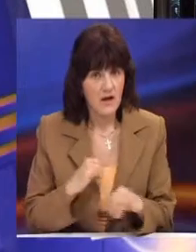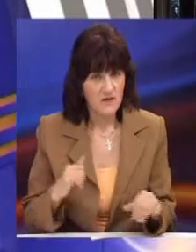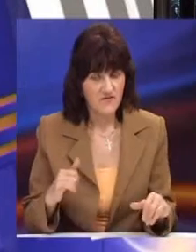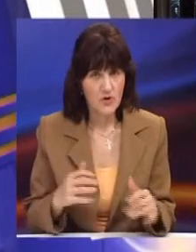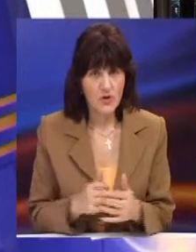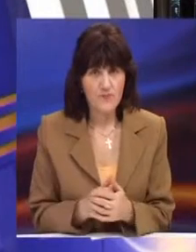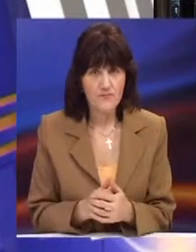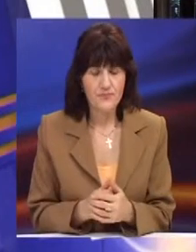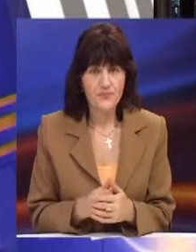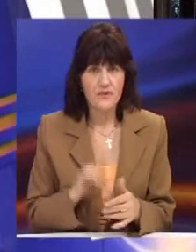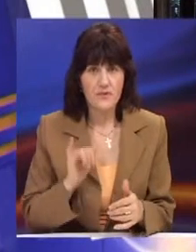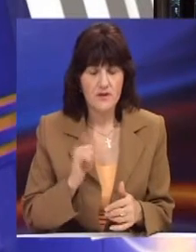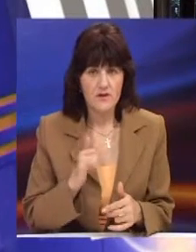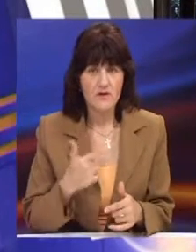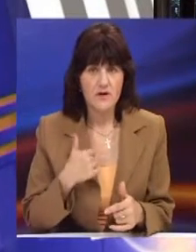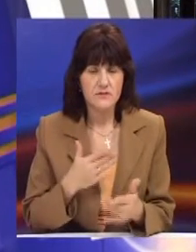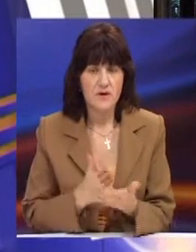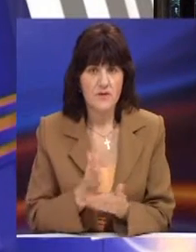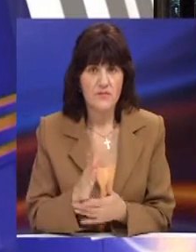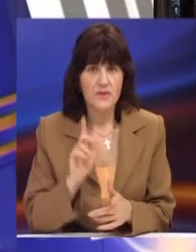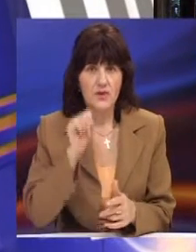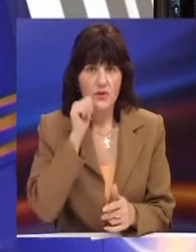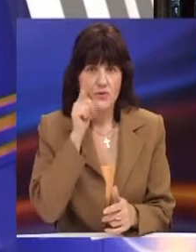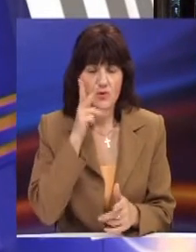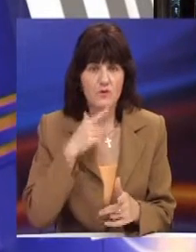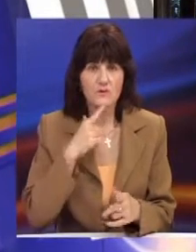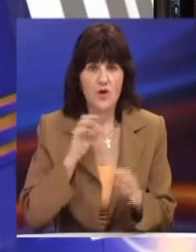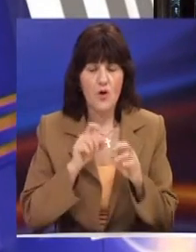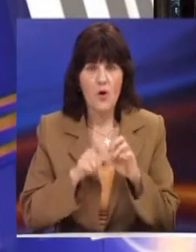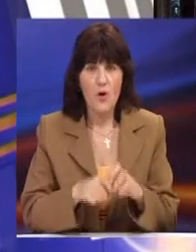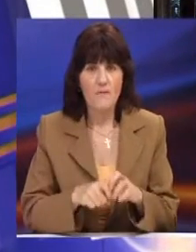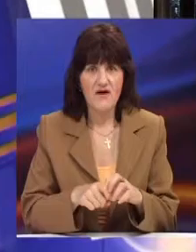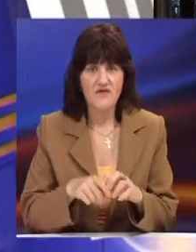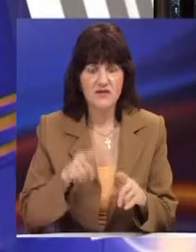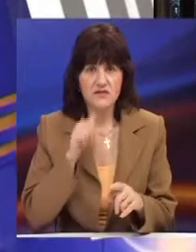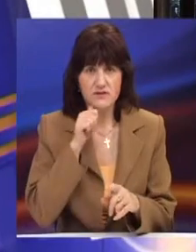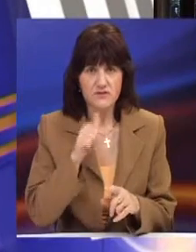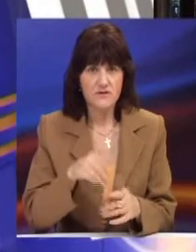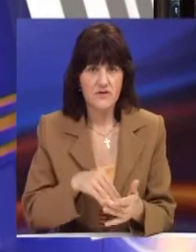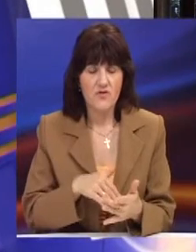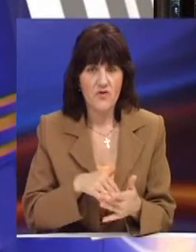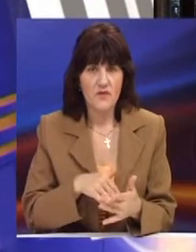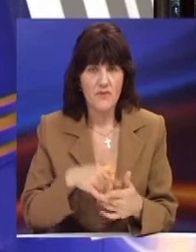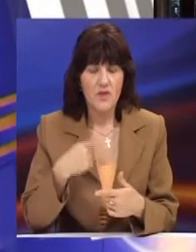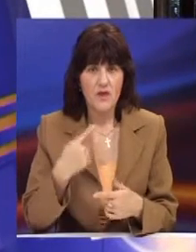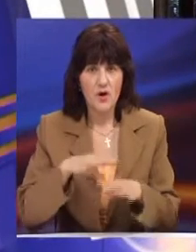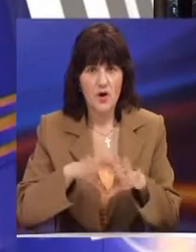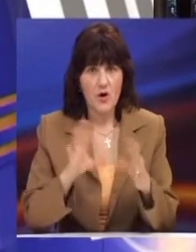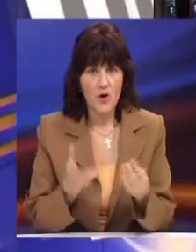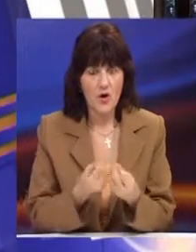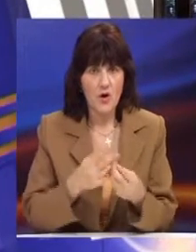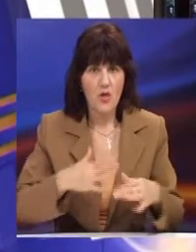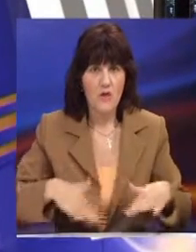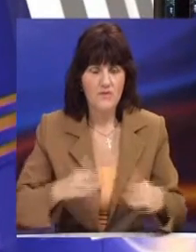razvoja, i progresivne promjene orijentisane na sutrašnjicu su obaveza da će kreacije